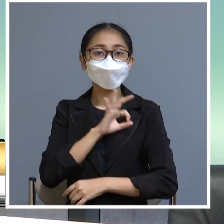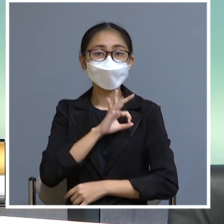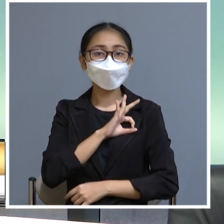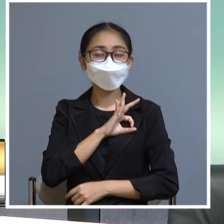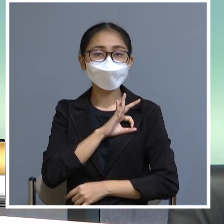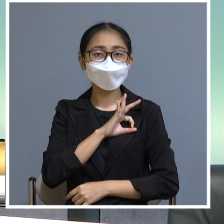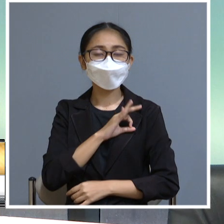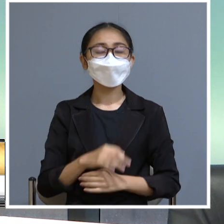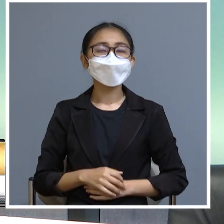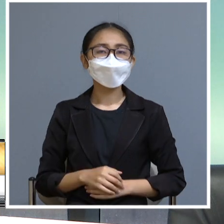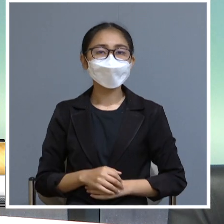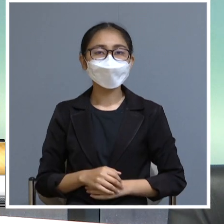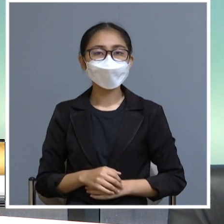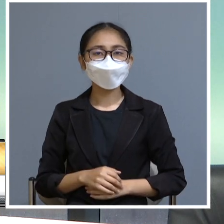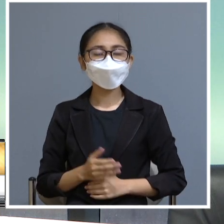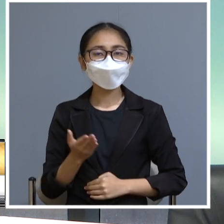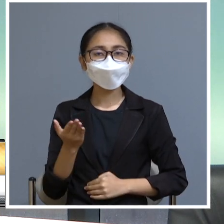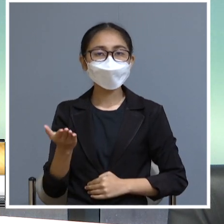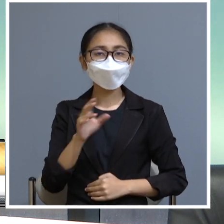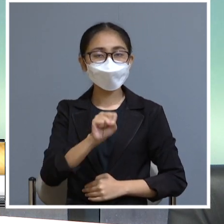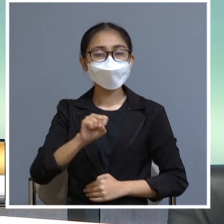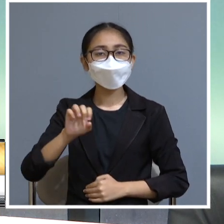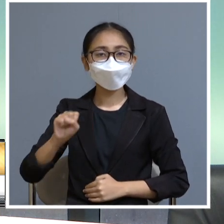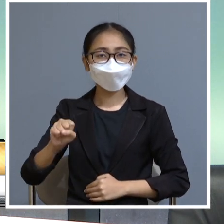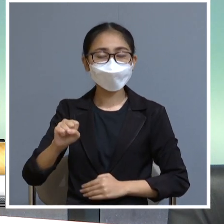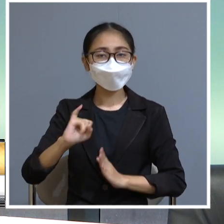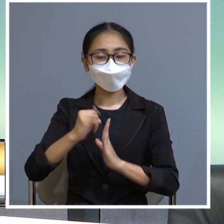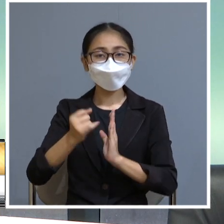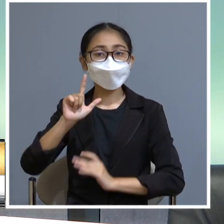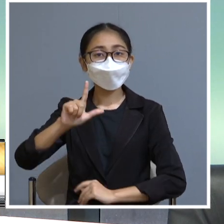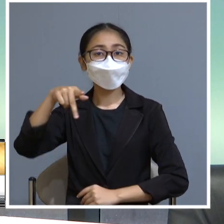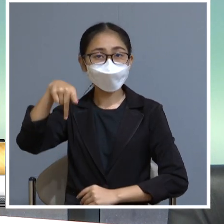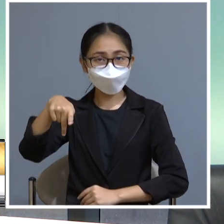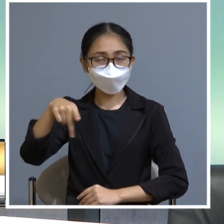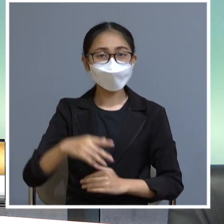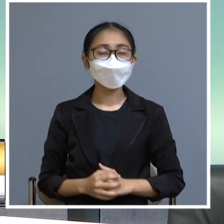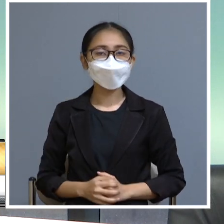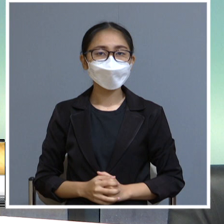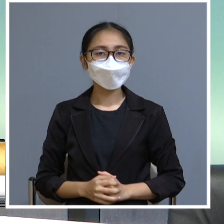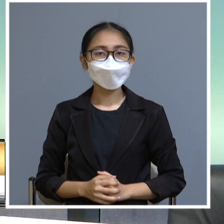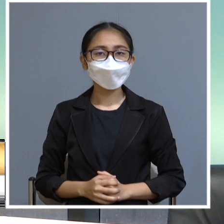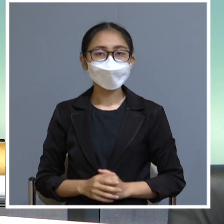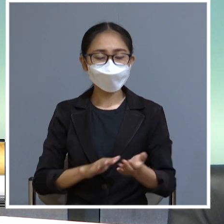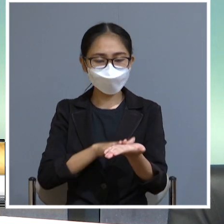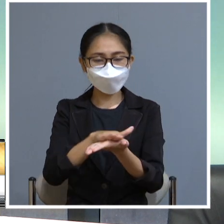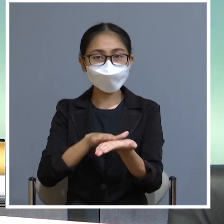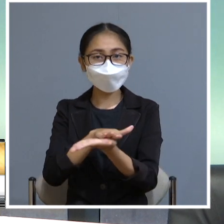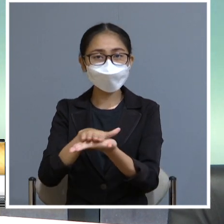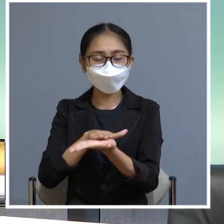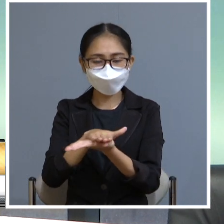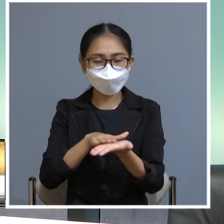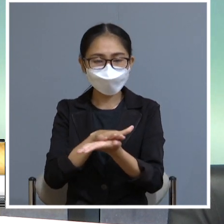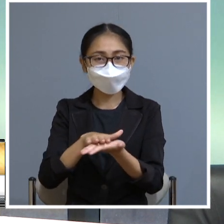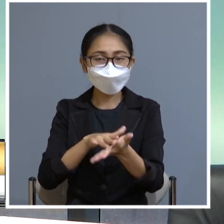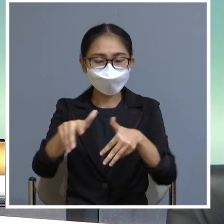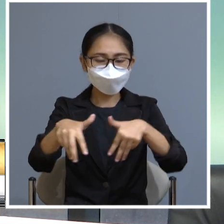านครั ทรัสน มณีรัศจากสมาชิษาพูทราชโนจัหวลำพูณก่ark ต้องขอโทธพี่น้องชาวมนห่วง